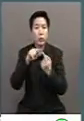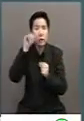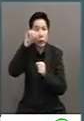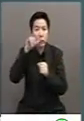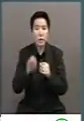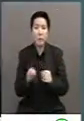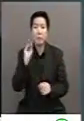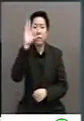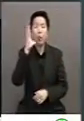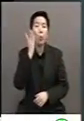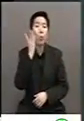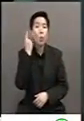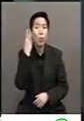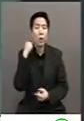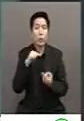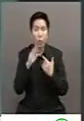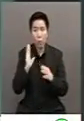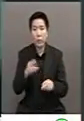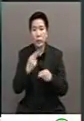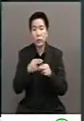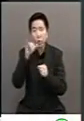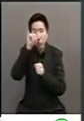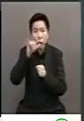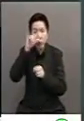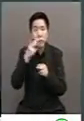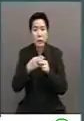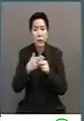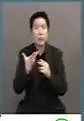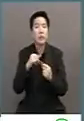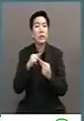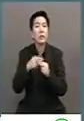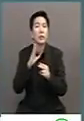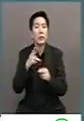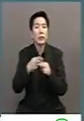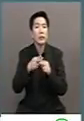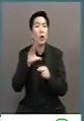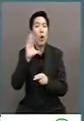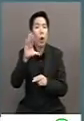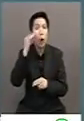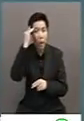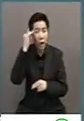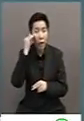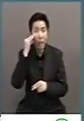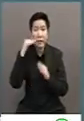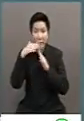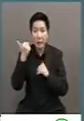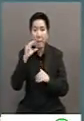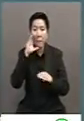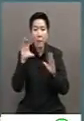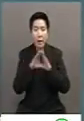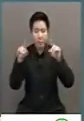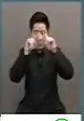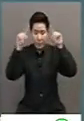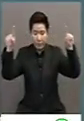ปนี้ถูกอัปโหลดเมื่อวานนี้ค่ะโดยผู้ใช้งาน YouTube ที่มีชื่อว่าโชลิบาซิวิลดีเฟนซ์ซึ่งในภาพนะคะก็ปรากฏ